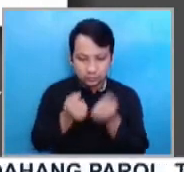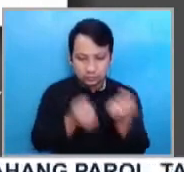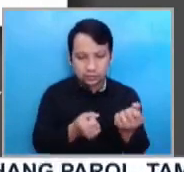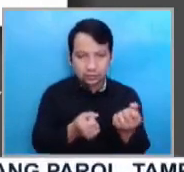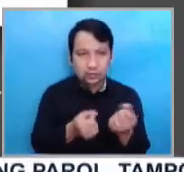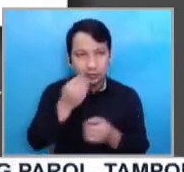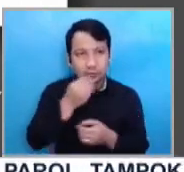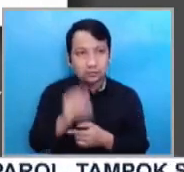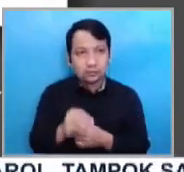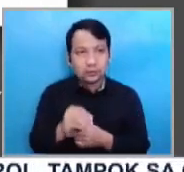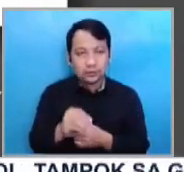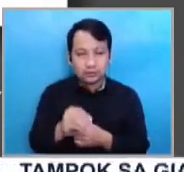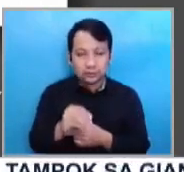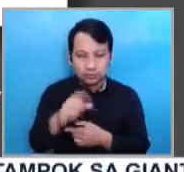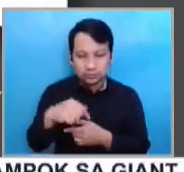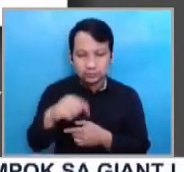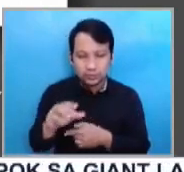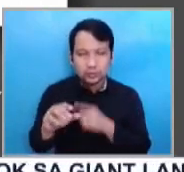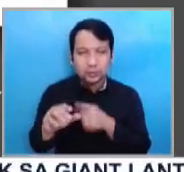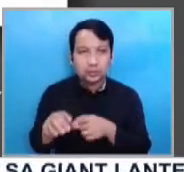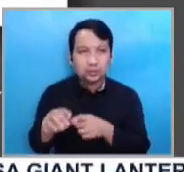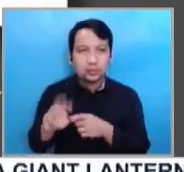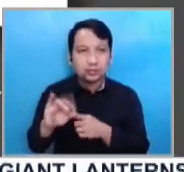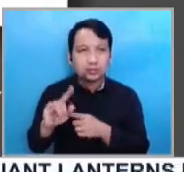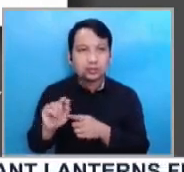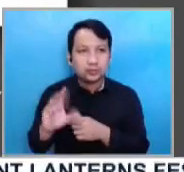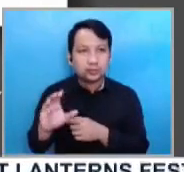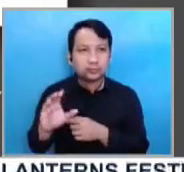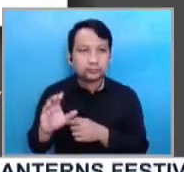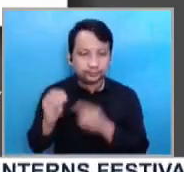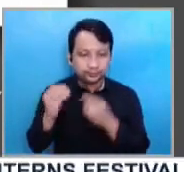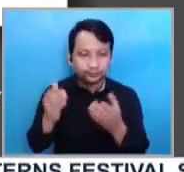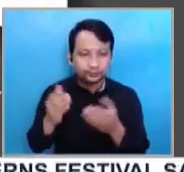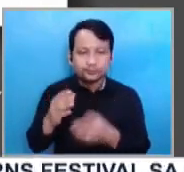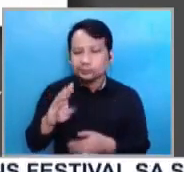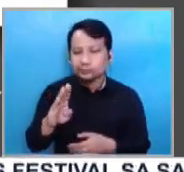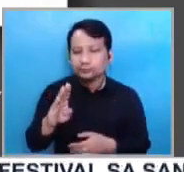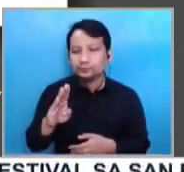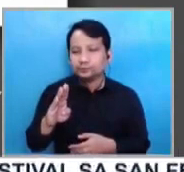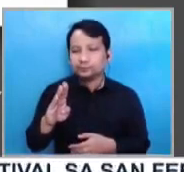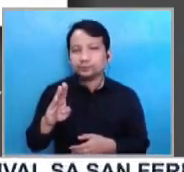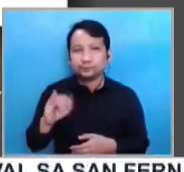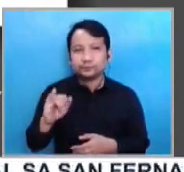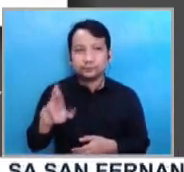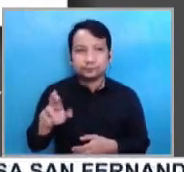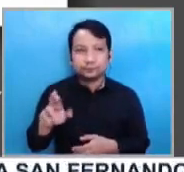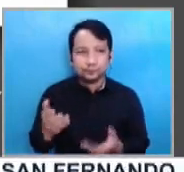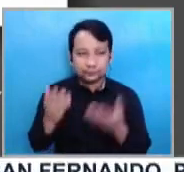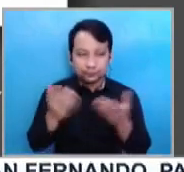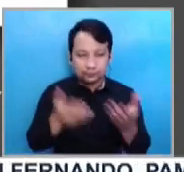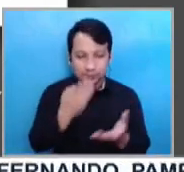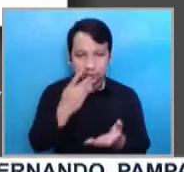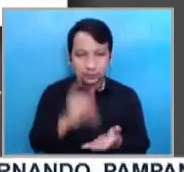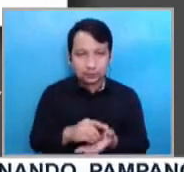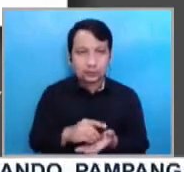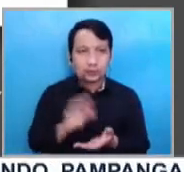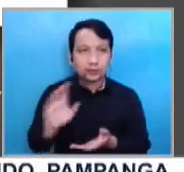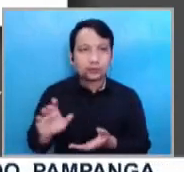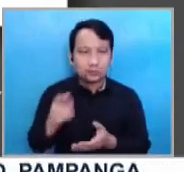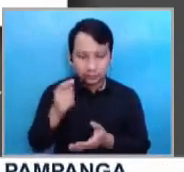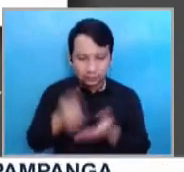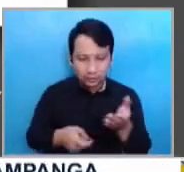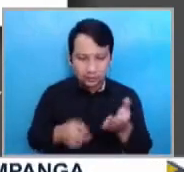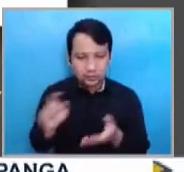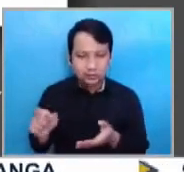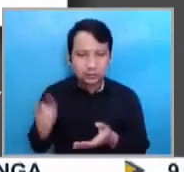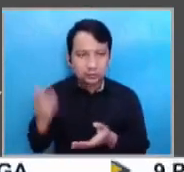sa Quezon City Regional Trial Court, Court of Appeals at Bureau of Internal Revenue na maglabas ng mga dokumento tungkol sa tax case ni Marcos